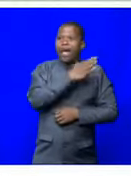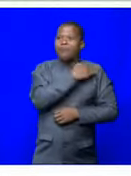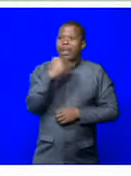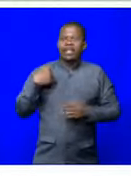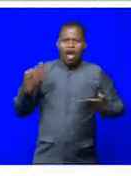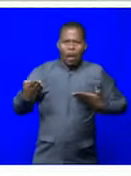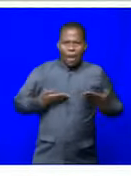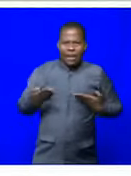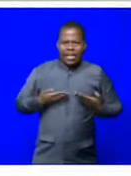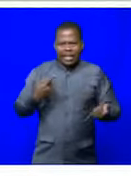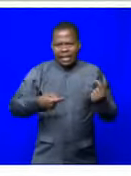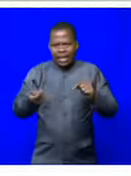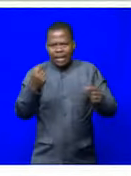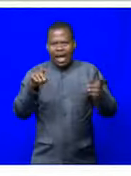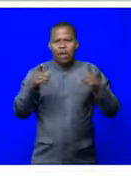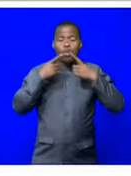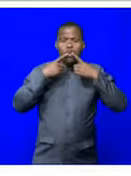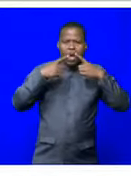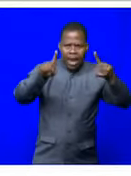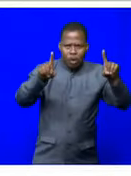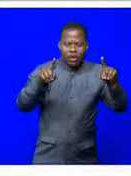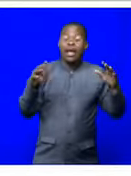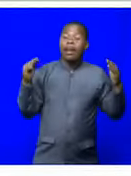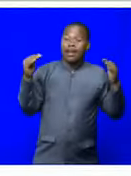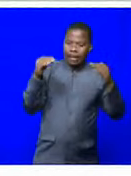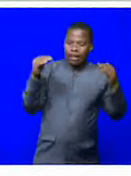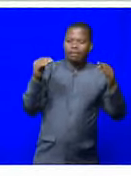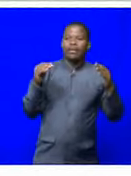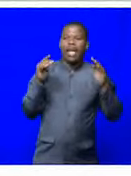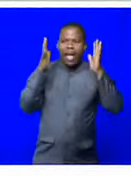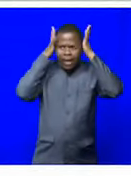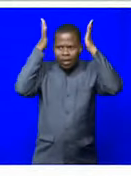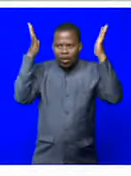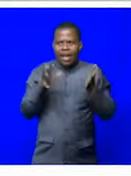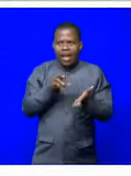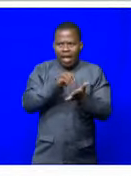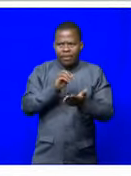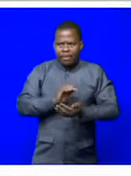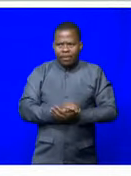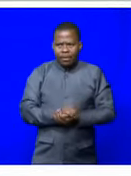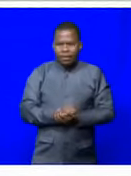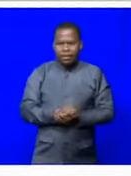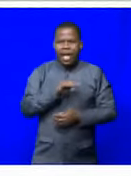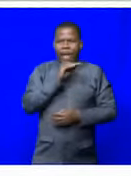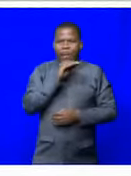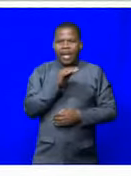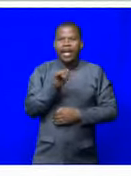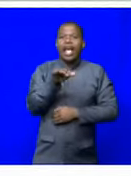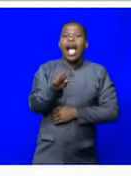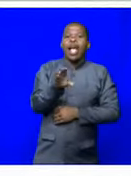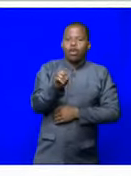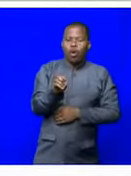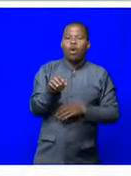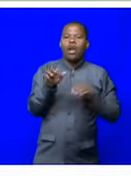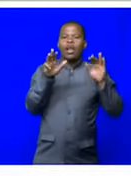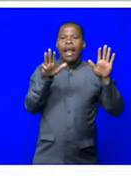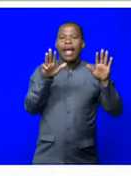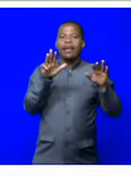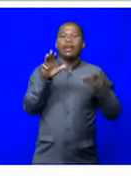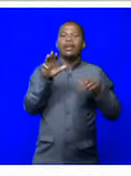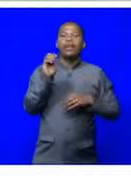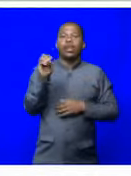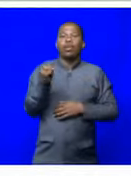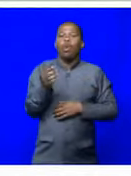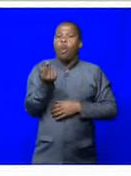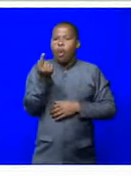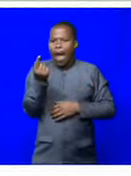eveni. Umuntu lofuna kuba certified ku ISO 9001 even akasadzingi